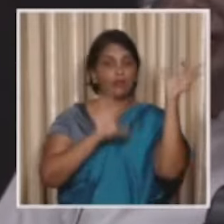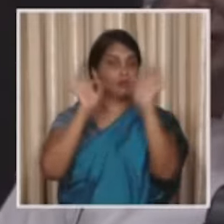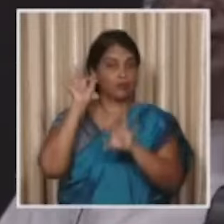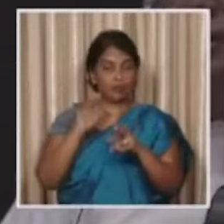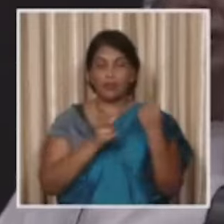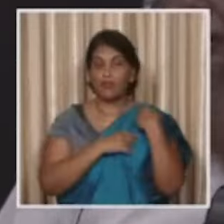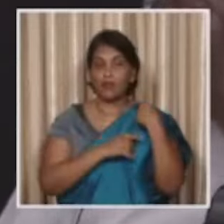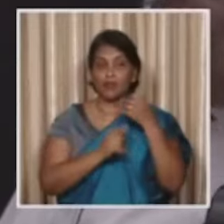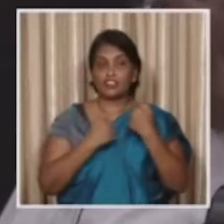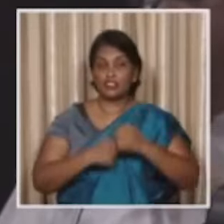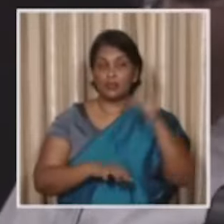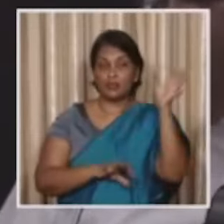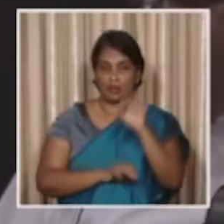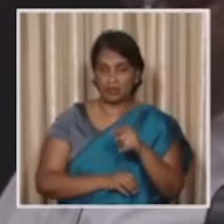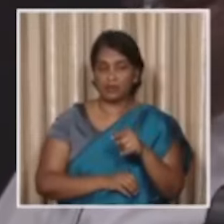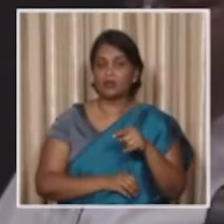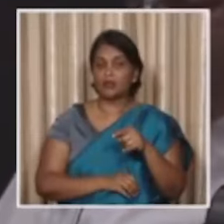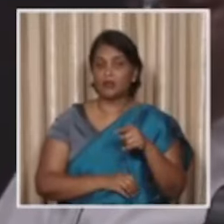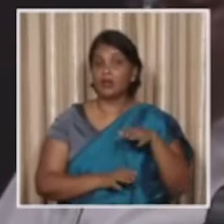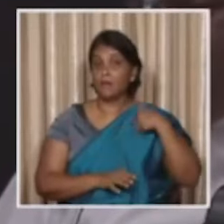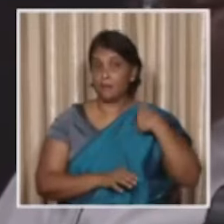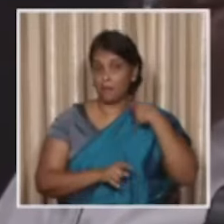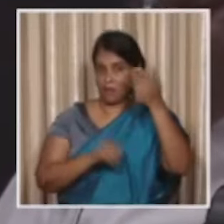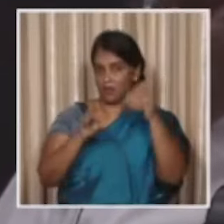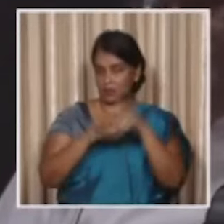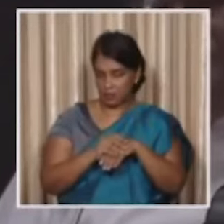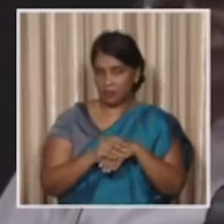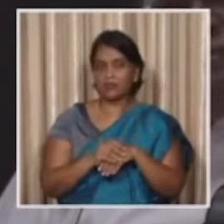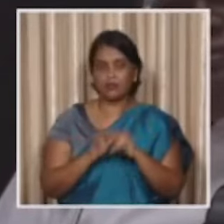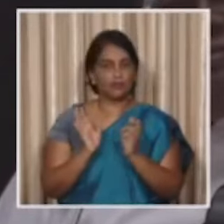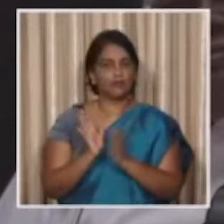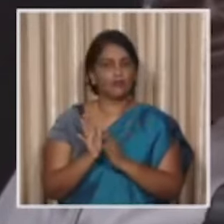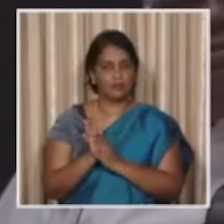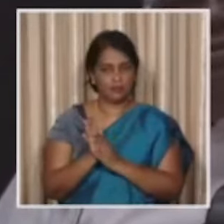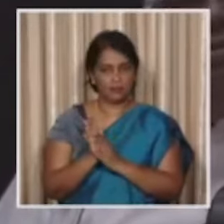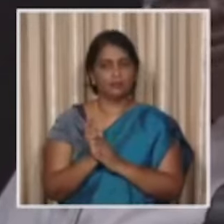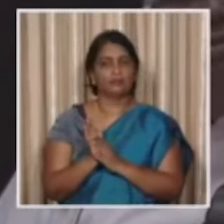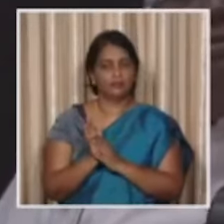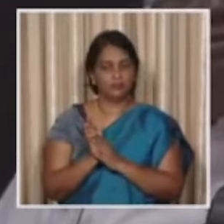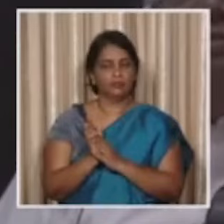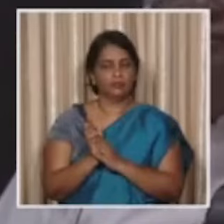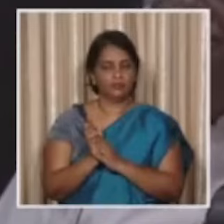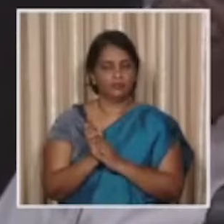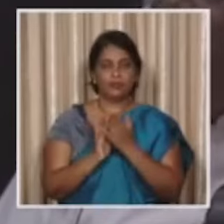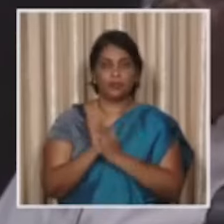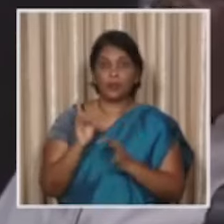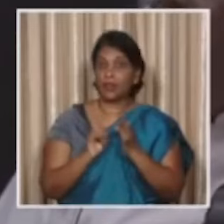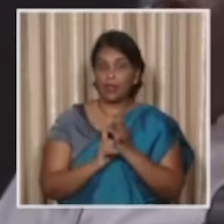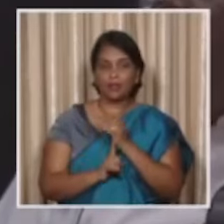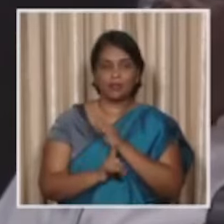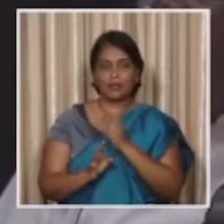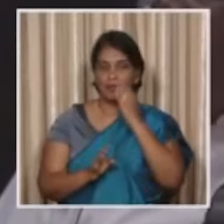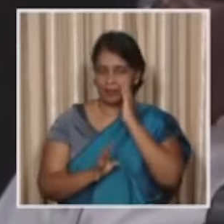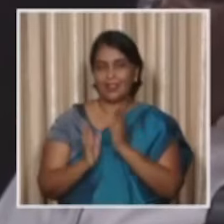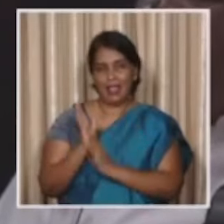ඒ තනතුරුපත් කරන එකත් ඒ වෙලාවේ හිටිය ඔබතුමාගේ ප්‍රධානත්වයෙන් තිබුණු කමිටුවකින් කරේ. ඒ වයිදී ඇමතිවරුන්ට සාමාන්‍ය